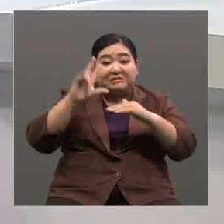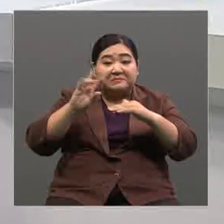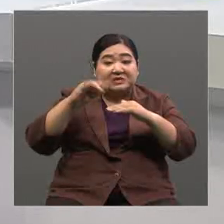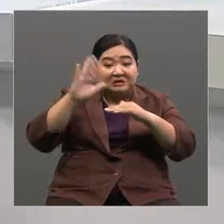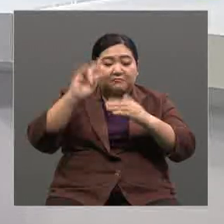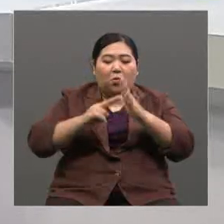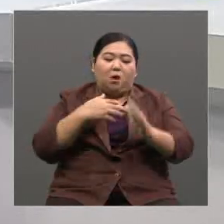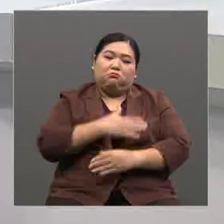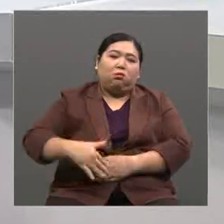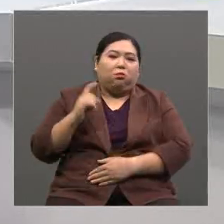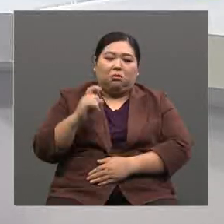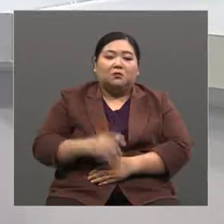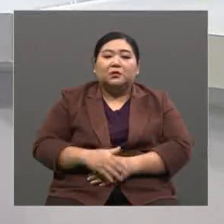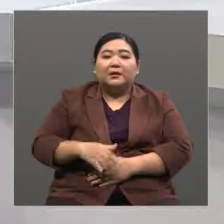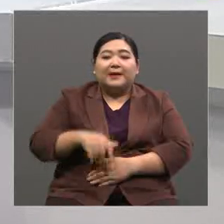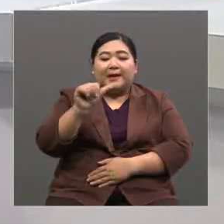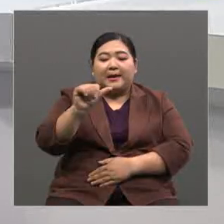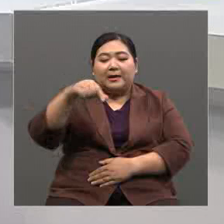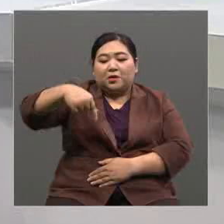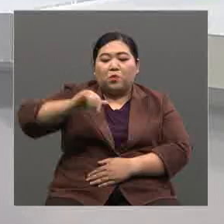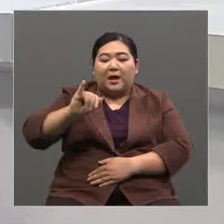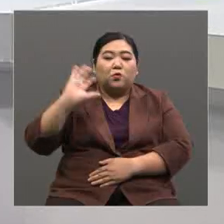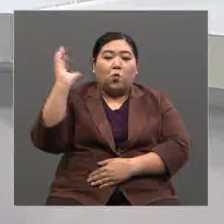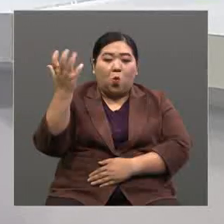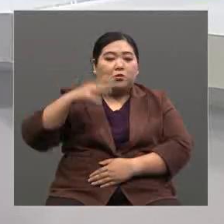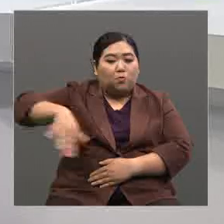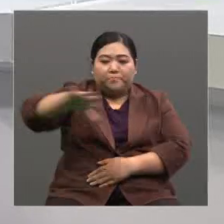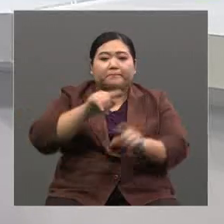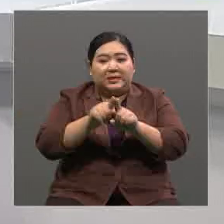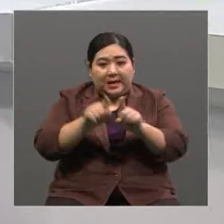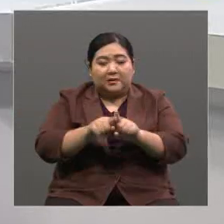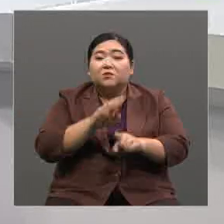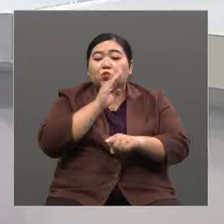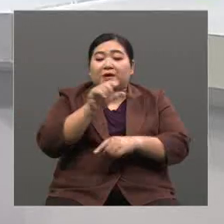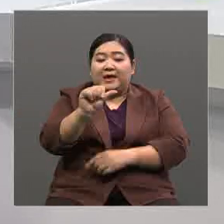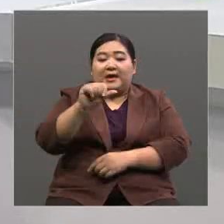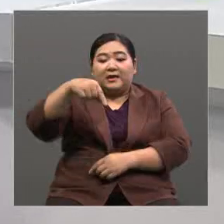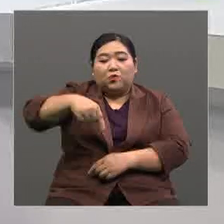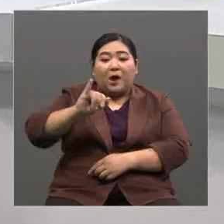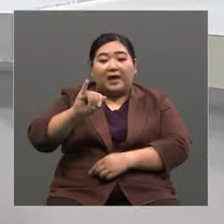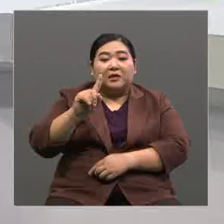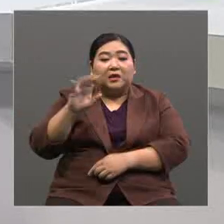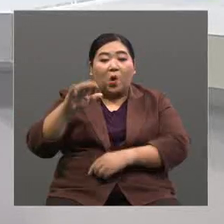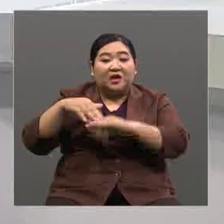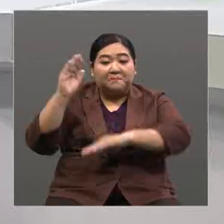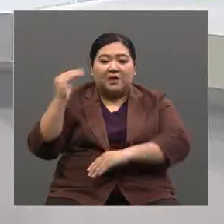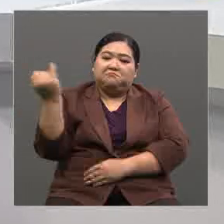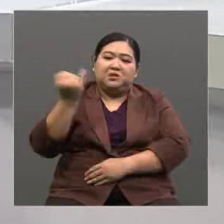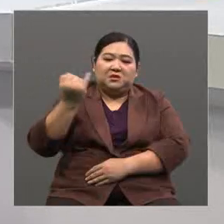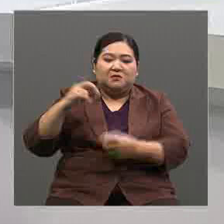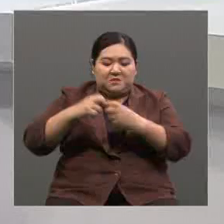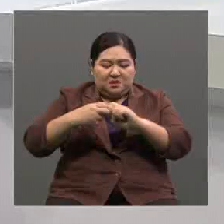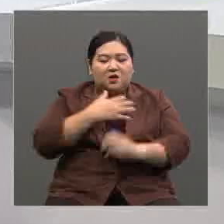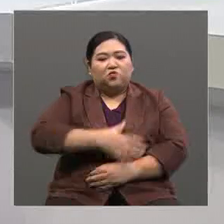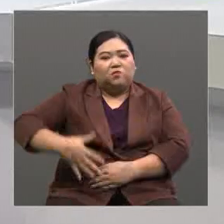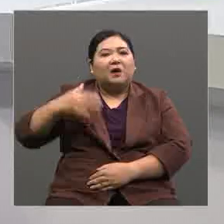AQI ทั่วโลกเขาใช้มาตรฐานเดียวกันก็คอว่าถ้าคา AQI เกิน 100 เมอไหอันนี้มัจะเรมมผลกระ